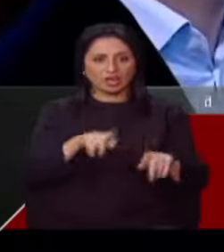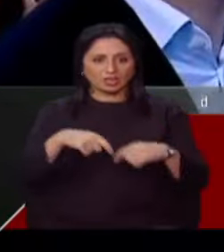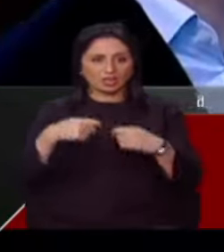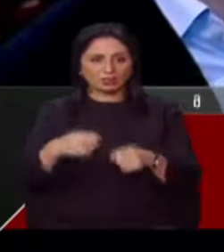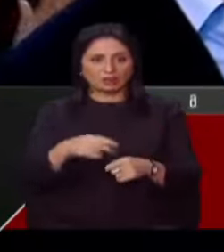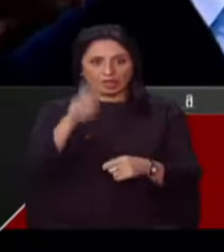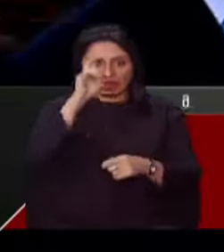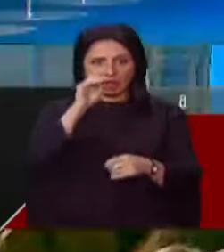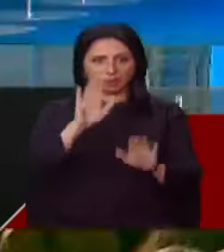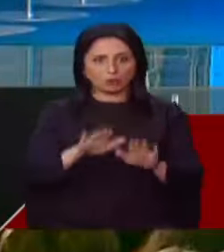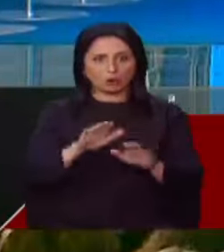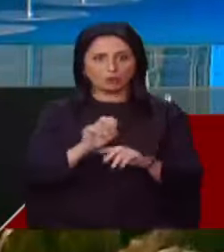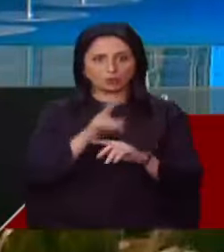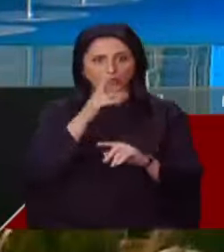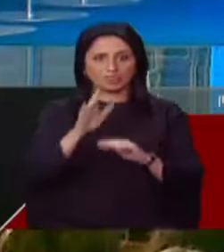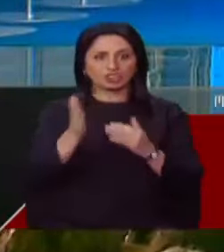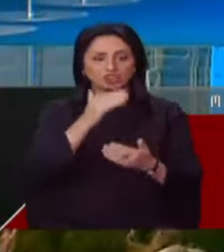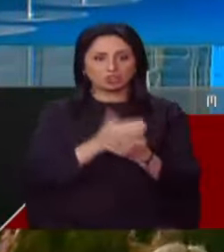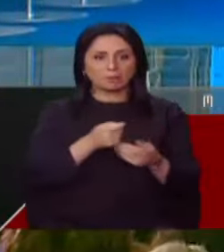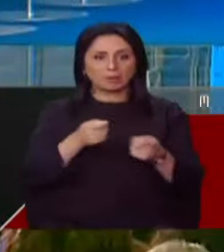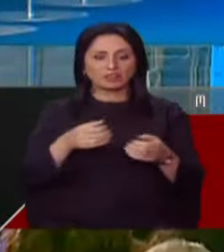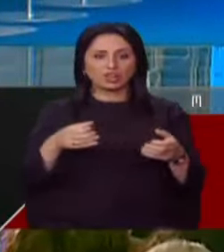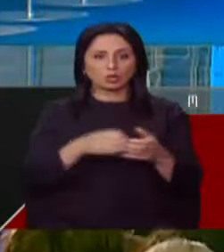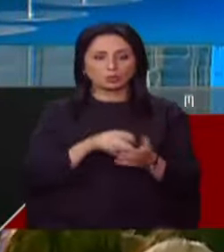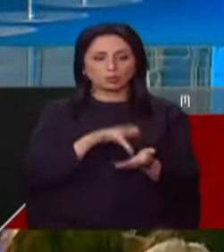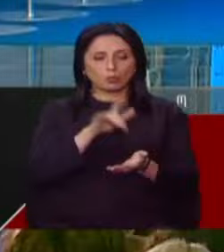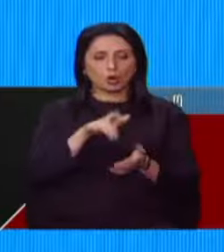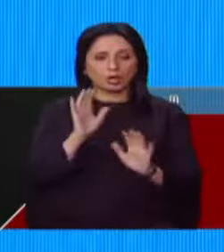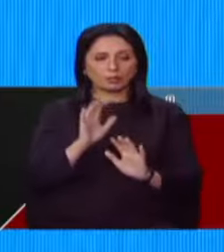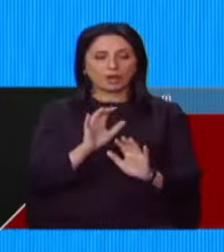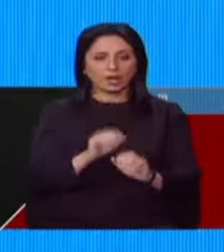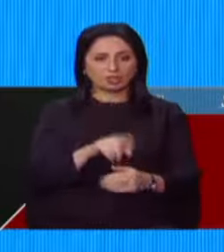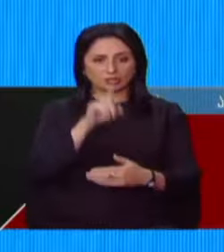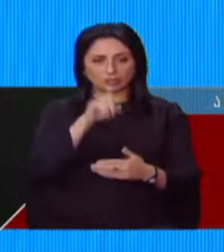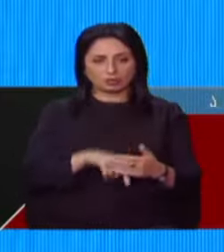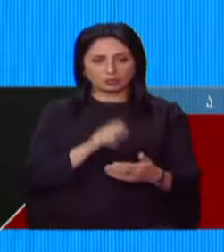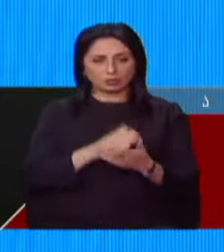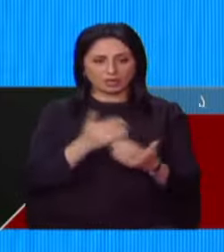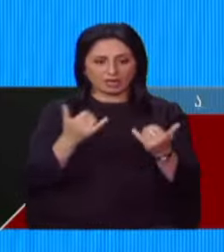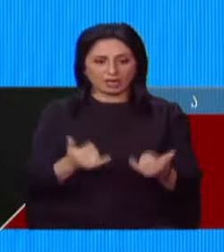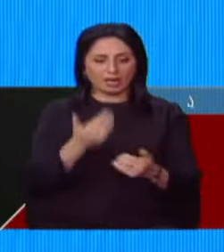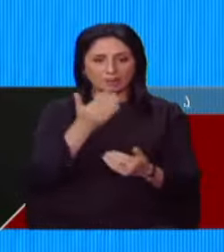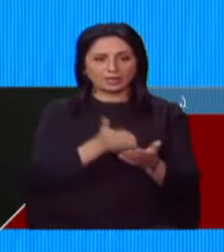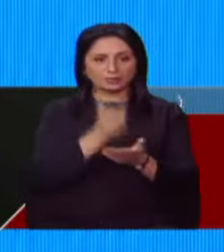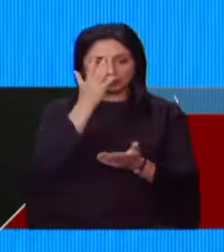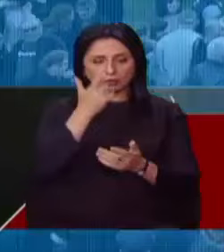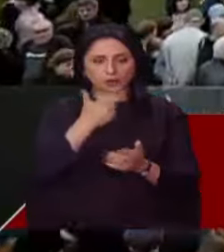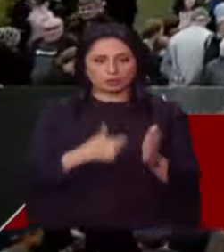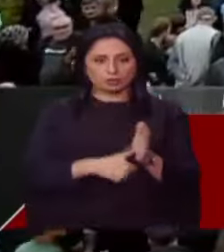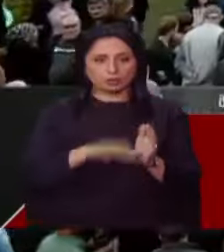გადაიბარა. ხელისუფლებაში ყოფნის 12 წლის შემდეგ მმართველი გუნდი მოქალაქეთა მხარდაჭერაში დარწმუნებულია. ამჯერად მათი მიზანი